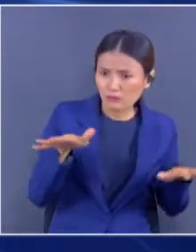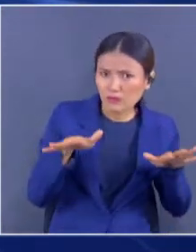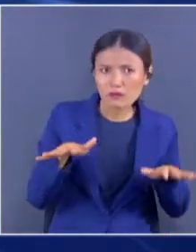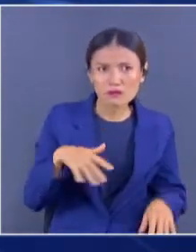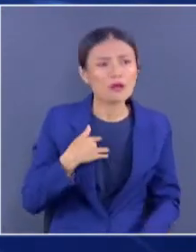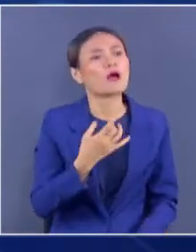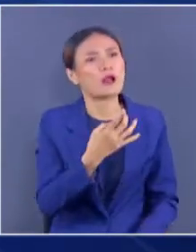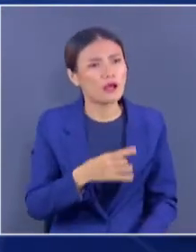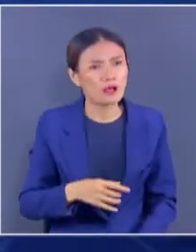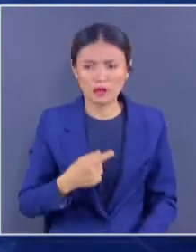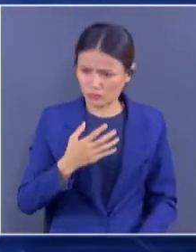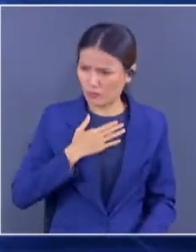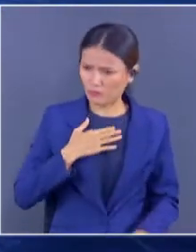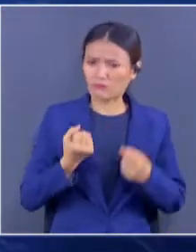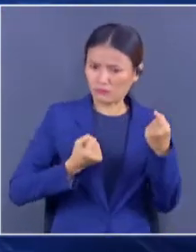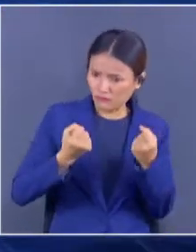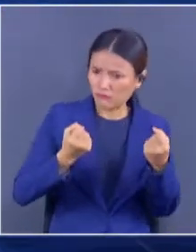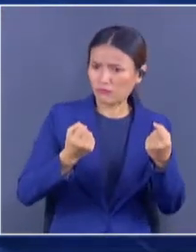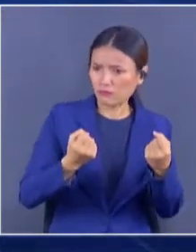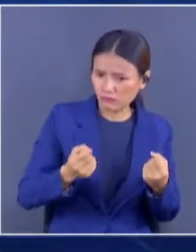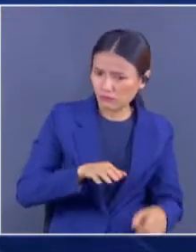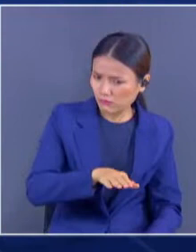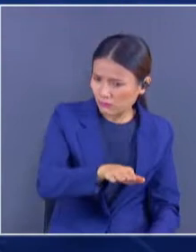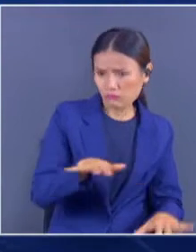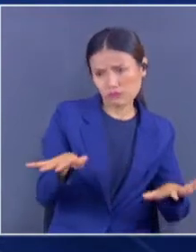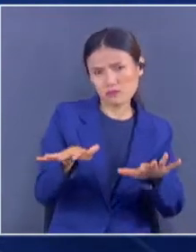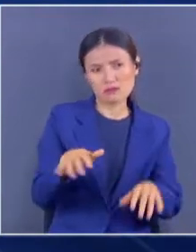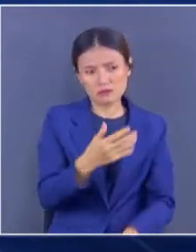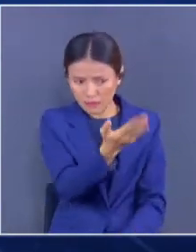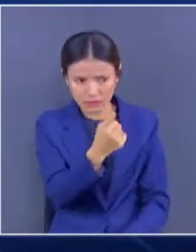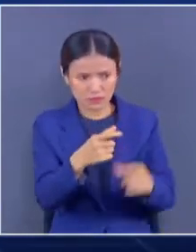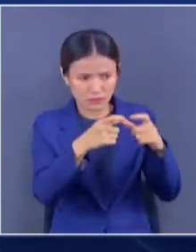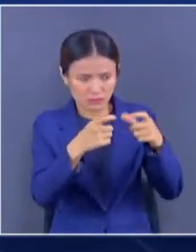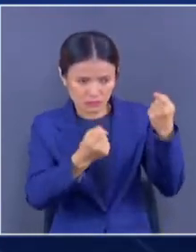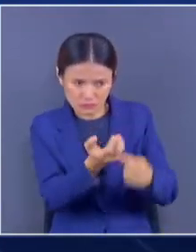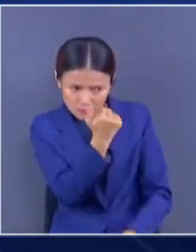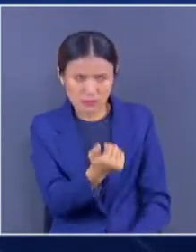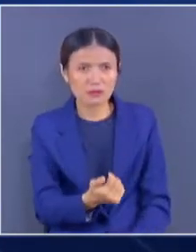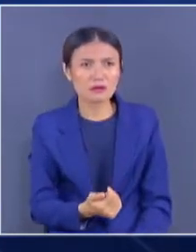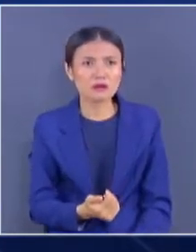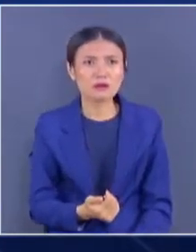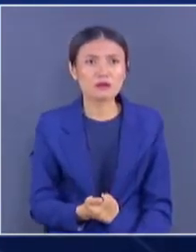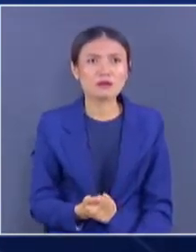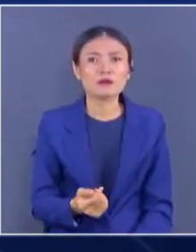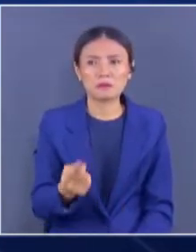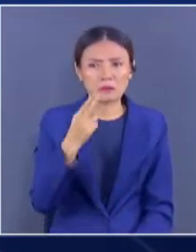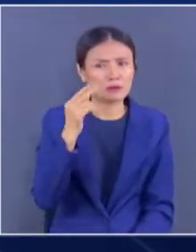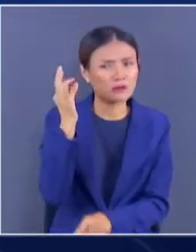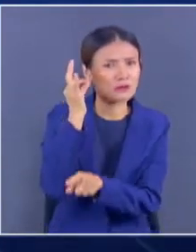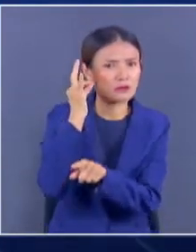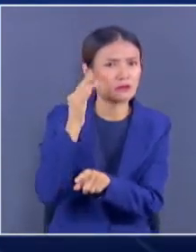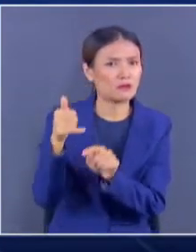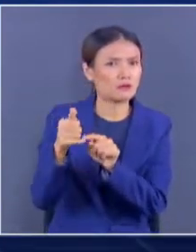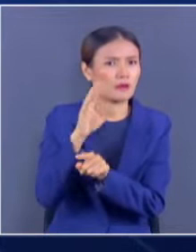รล่ะ ผมเขาก็ขี่มาดี ๆเอาไปขับขี่มา ฟังเสียง แล้วคุณผู้ช